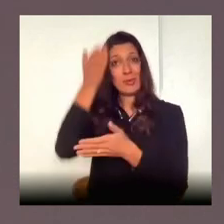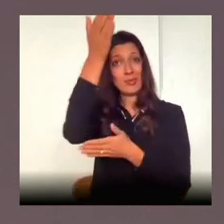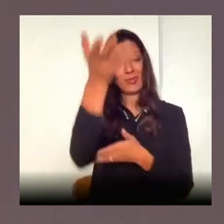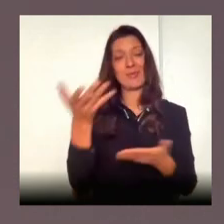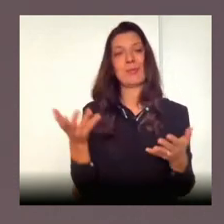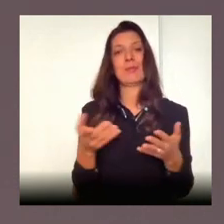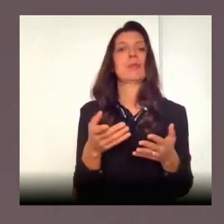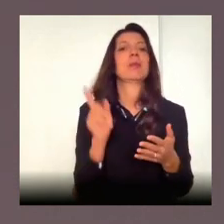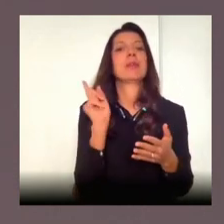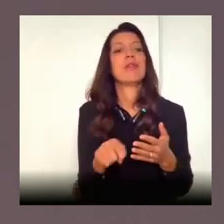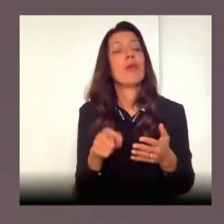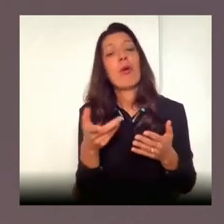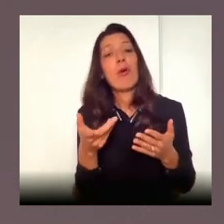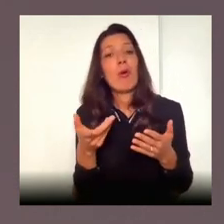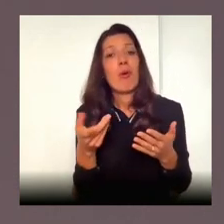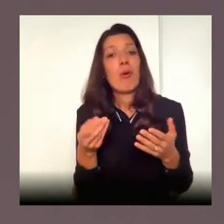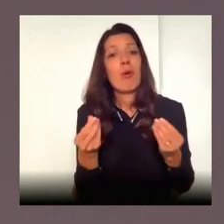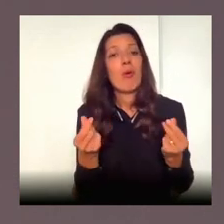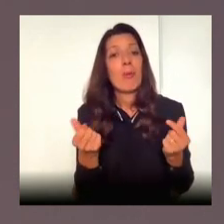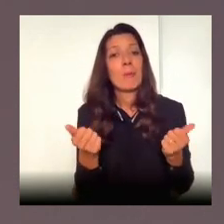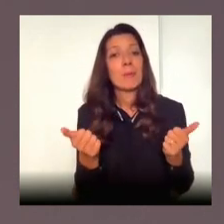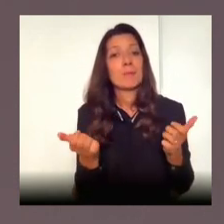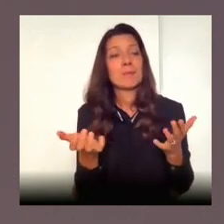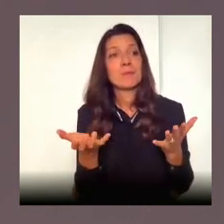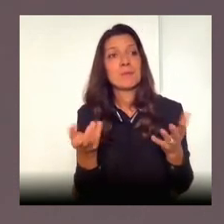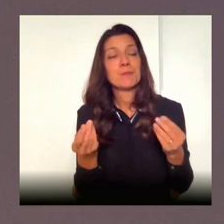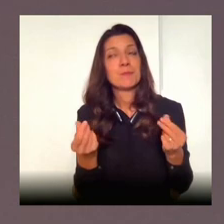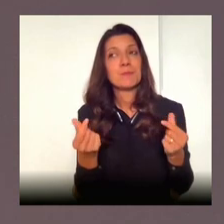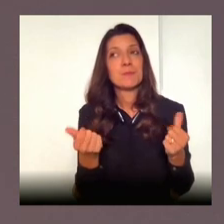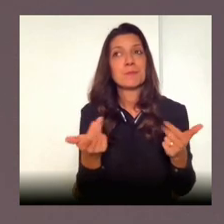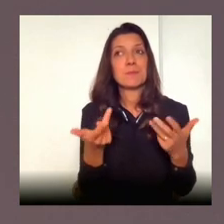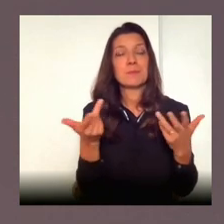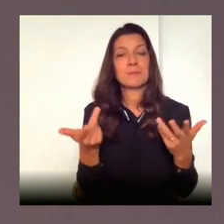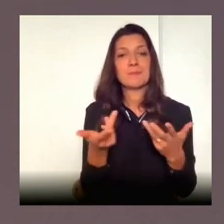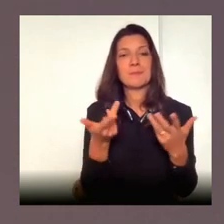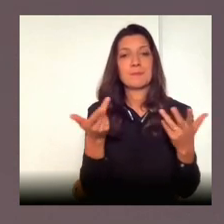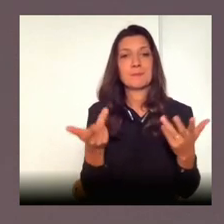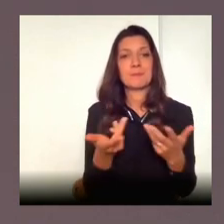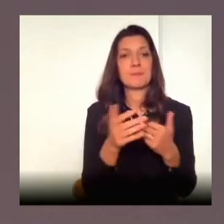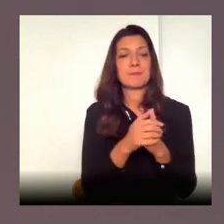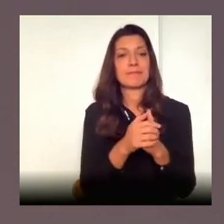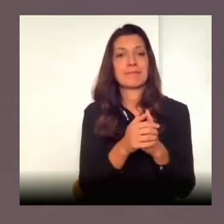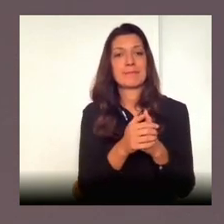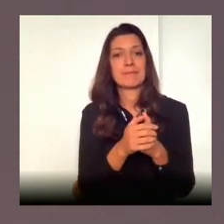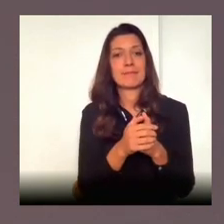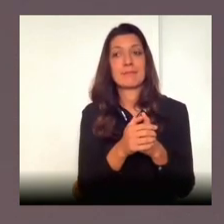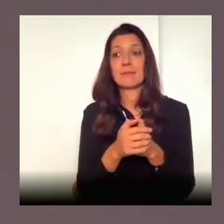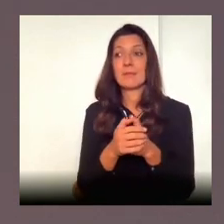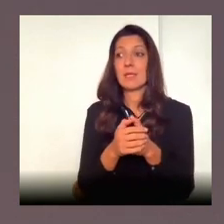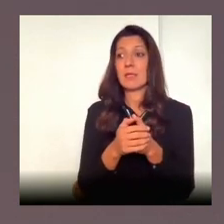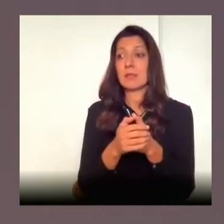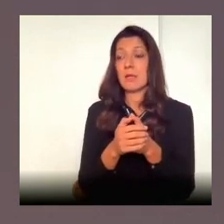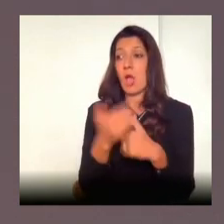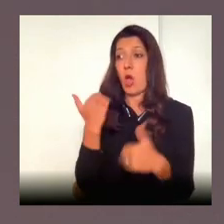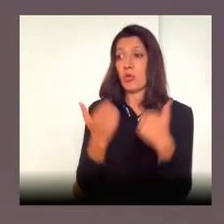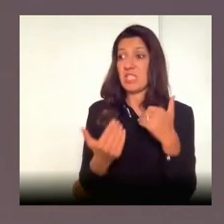ensemble, de déciloter un petit peu la prise en charge et la perception du handicap.